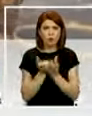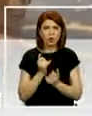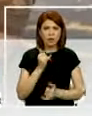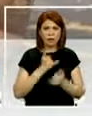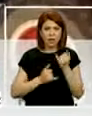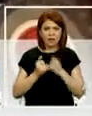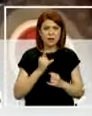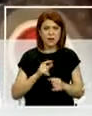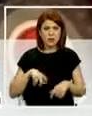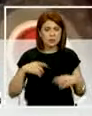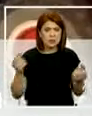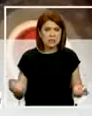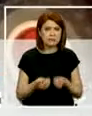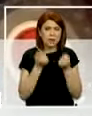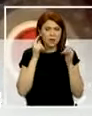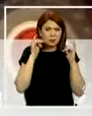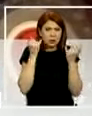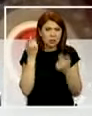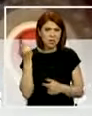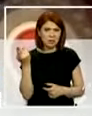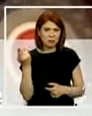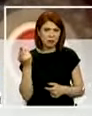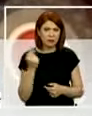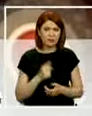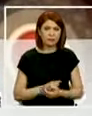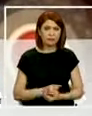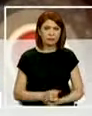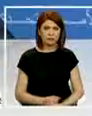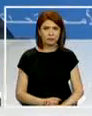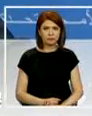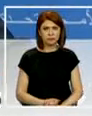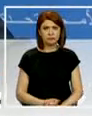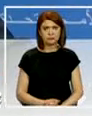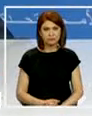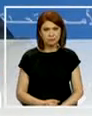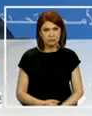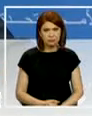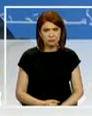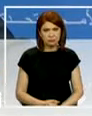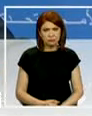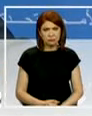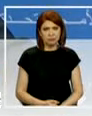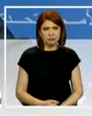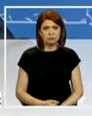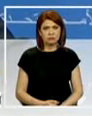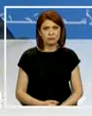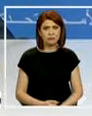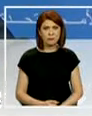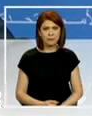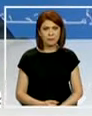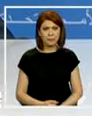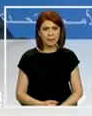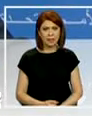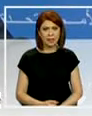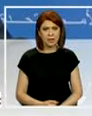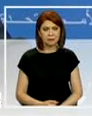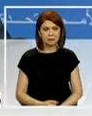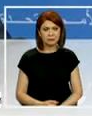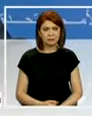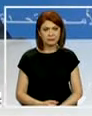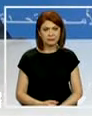îndreptat împotriva unui obiectiv 100% civil. But it is deplorable, to say the least. Any sort of